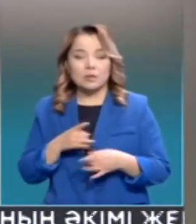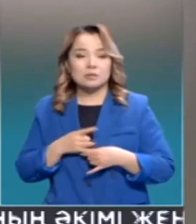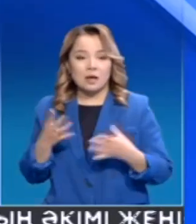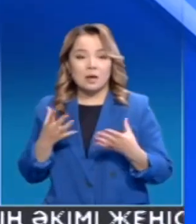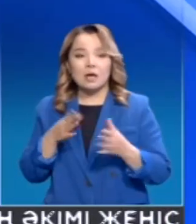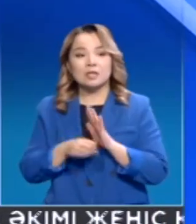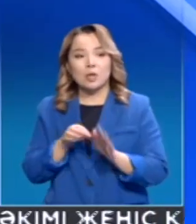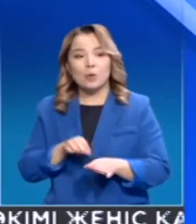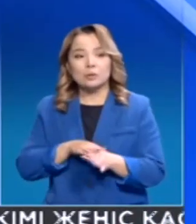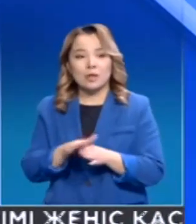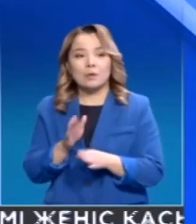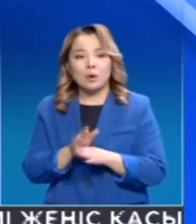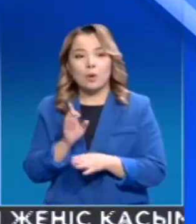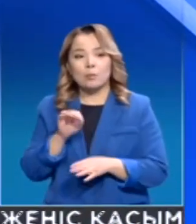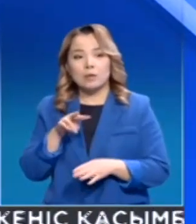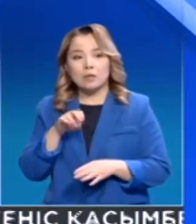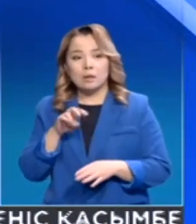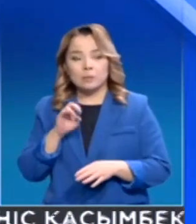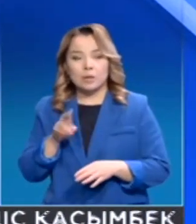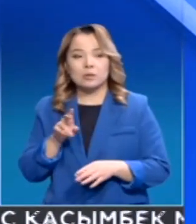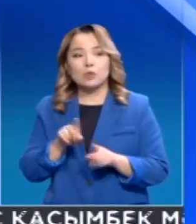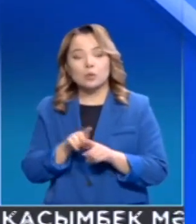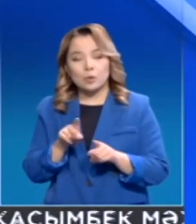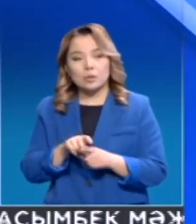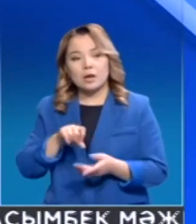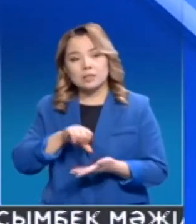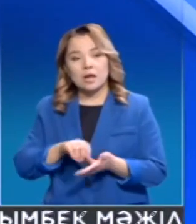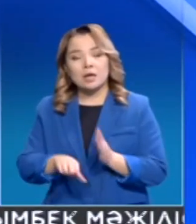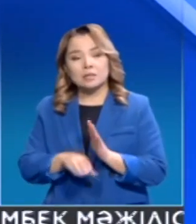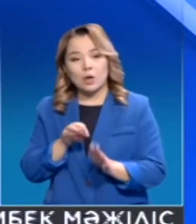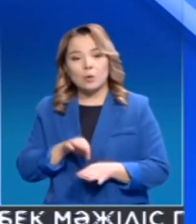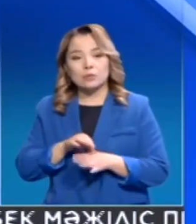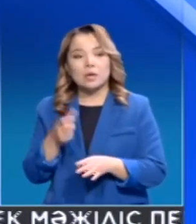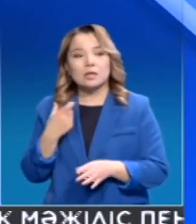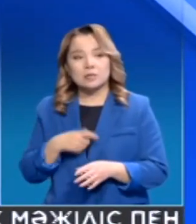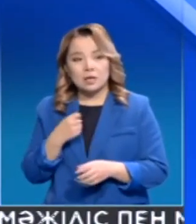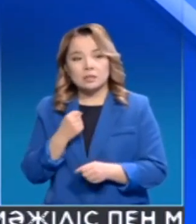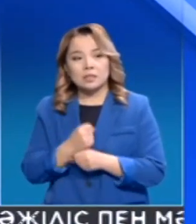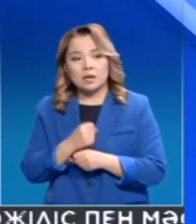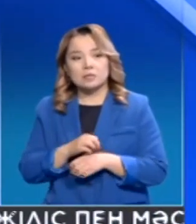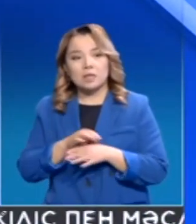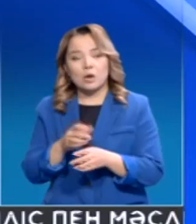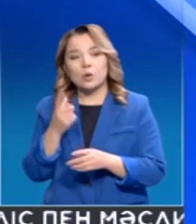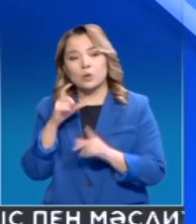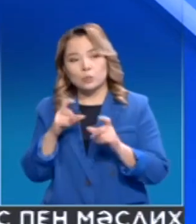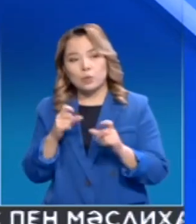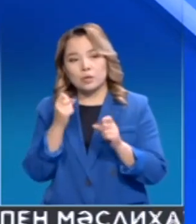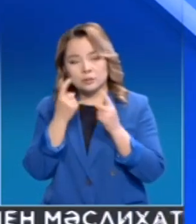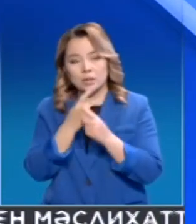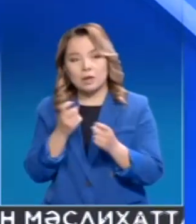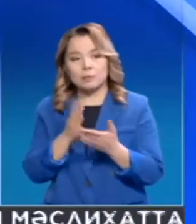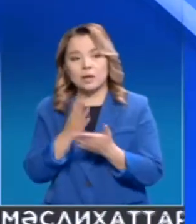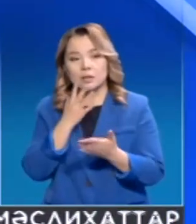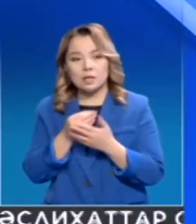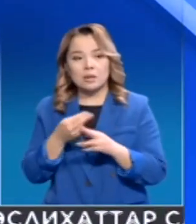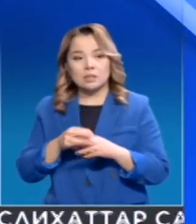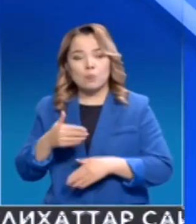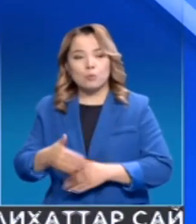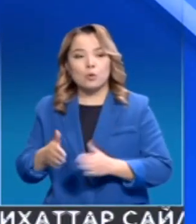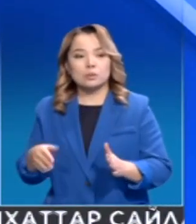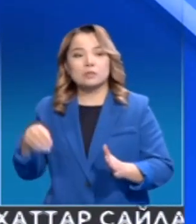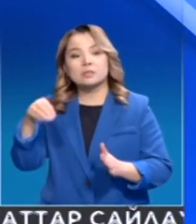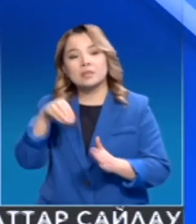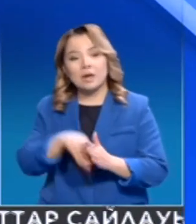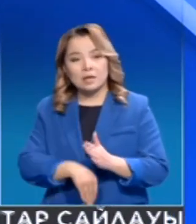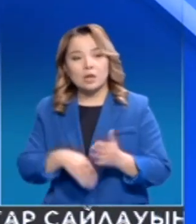тойлатты. Павлодарлық Қобланбек Қожин есімді қолданушы өз таңдауымды жасадым деген сурет жариялады. Жалпы бюллетенді жәшікке тастап